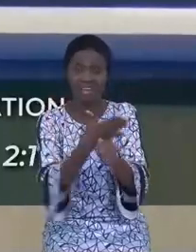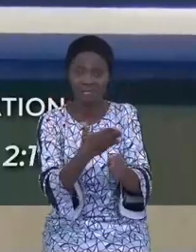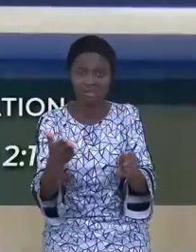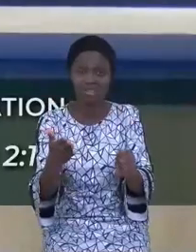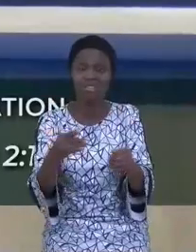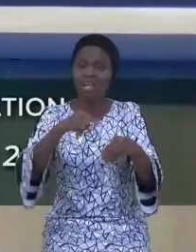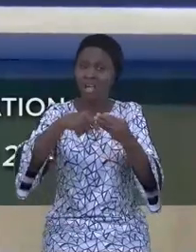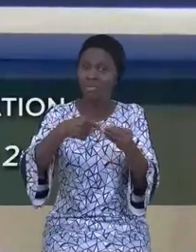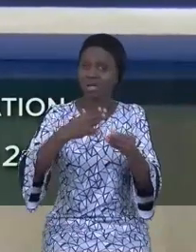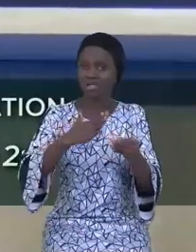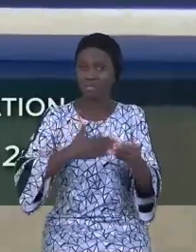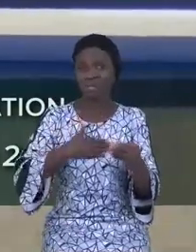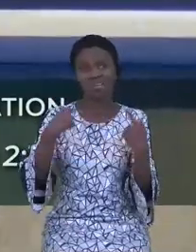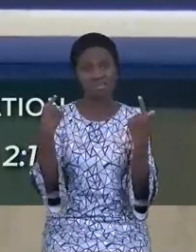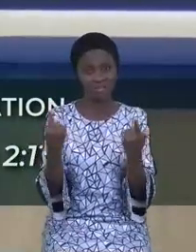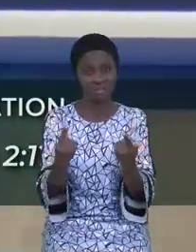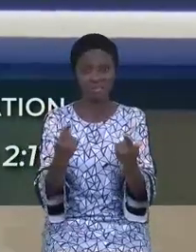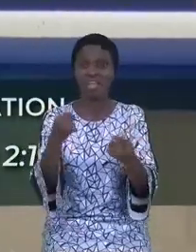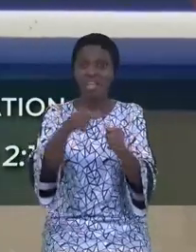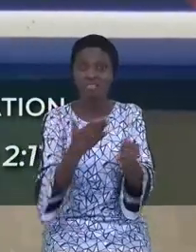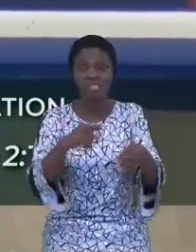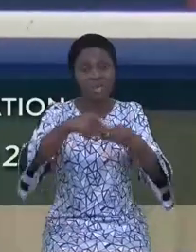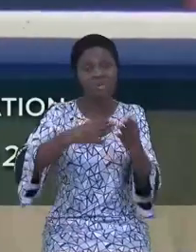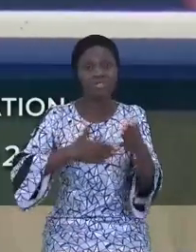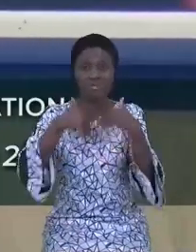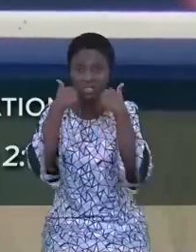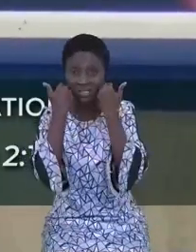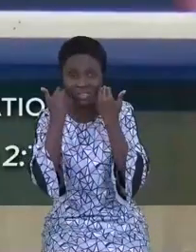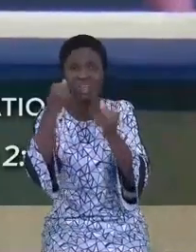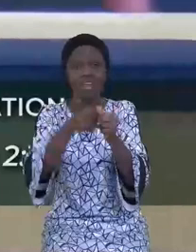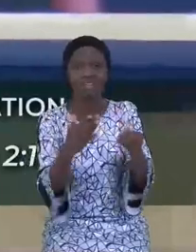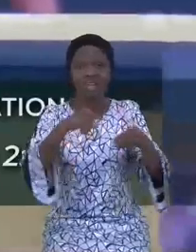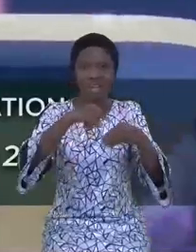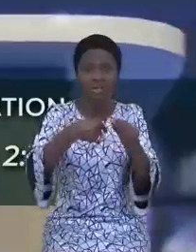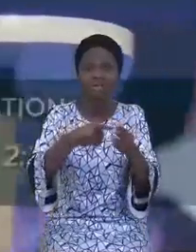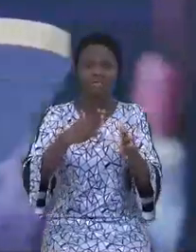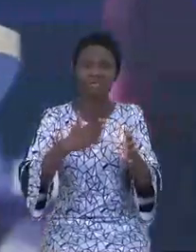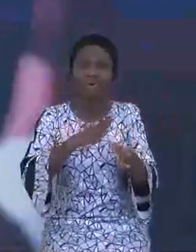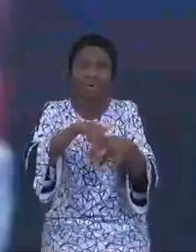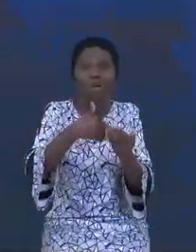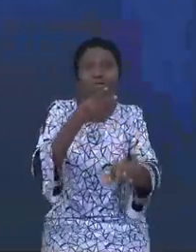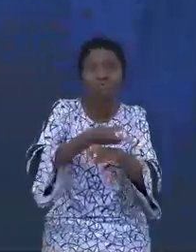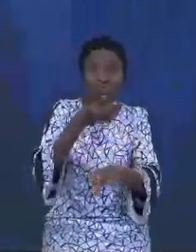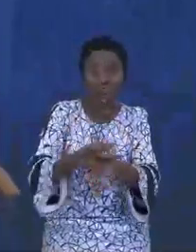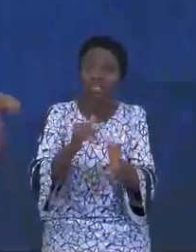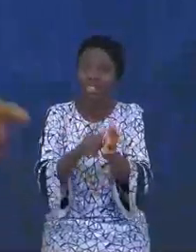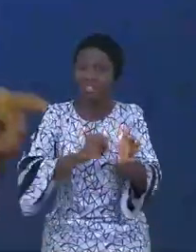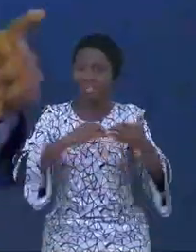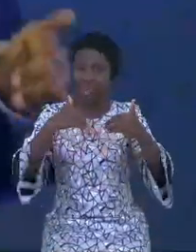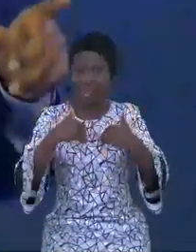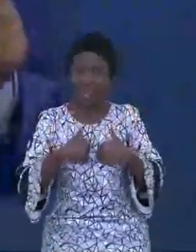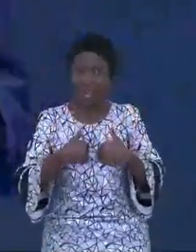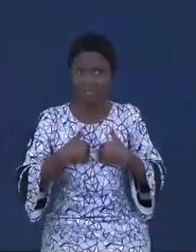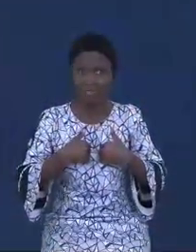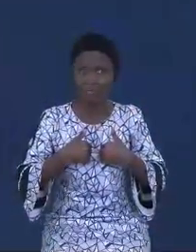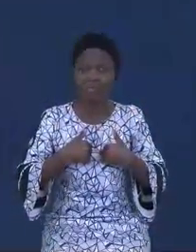qui concerne mes péchés, qui concerne ma honte, tout ce qui concerne toutes les difficultés que j'ai et